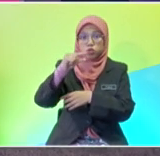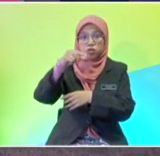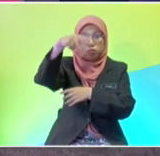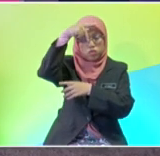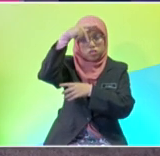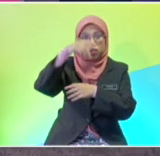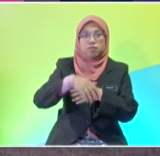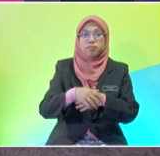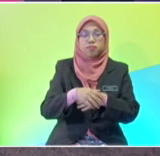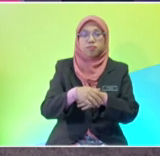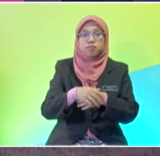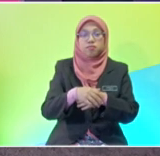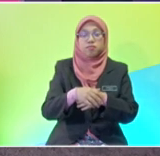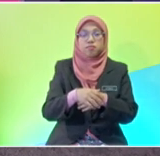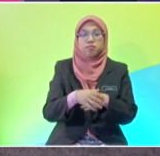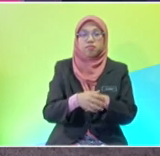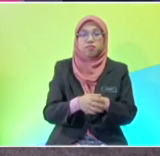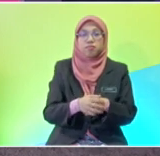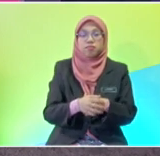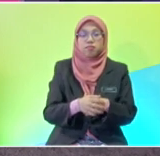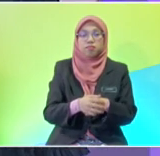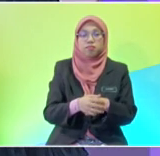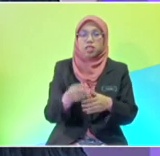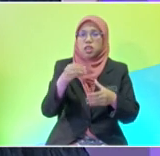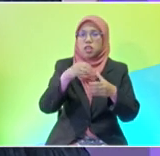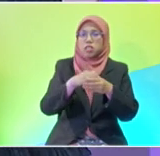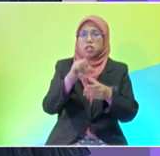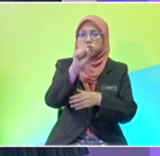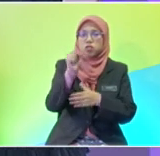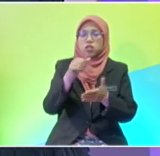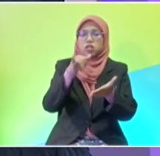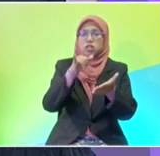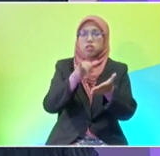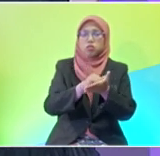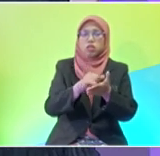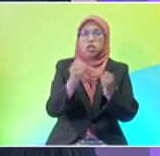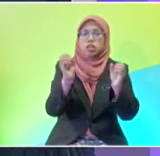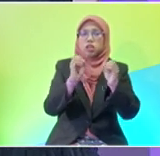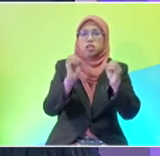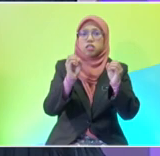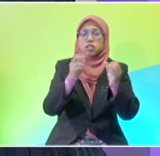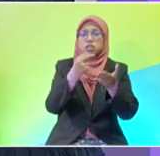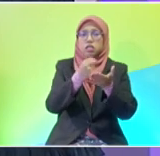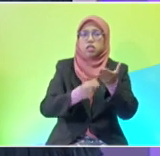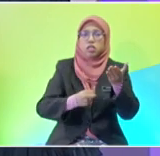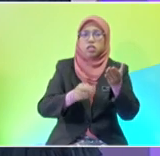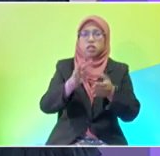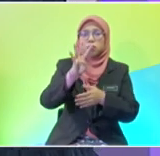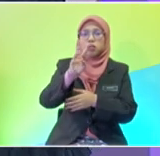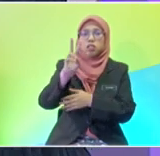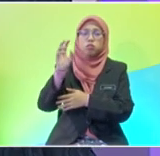jawabannya di situ kalau dalam soal dan itu Tak adapun nilai 450 itu kan tapi diberi jawaban